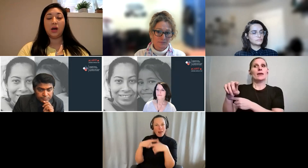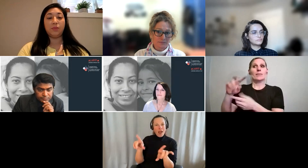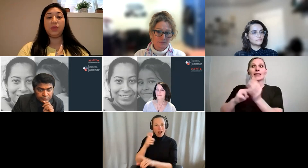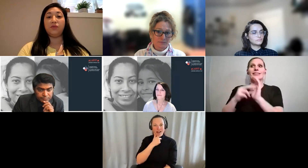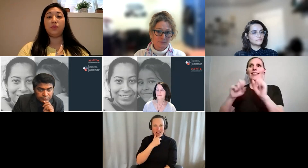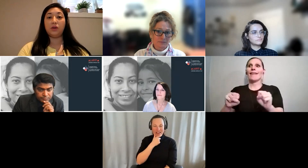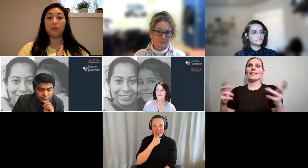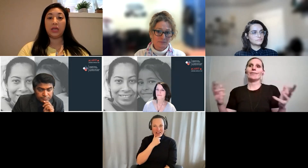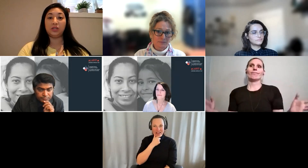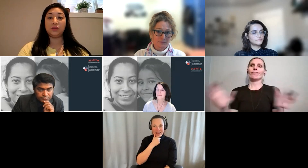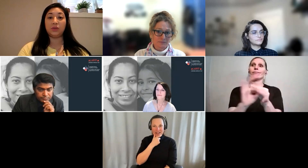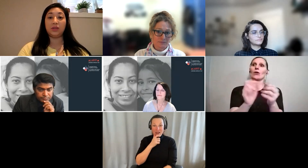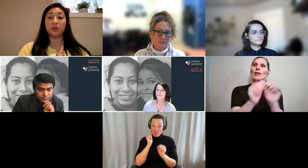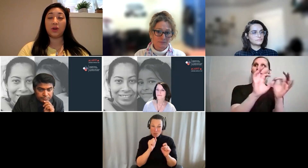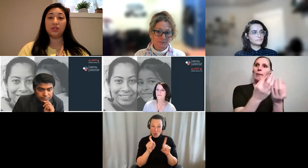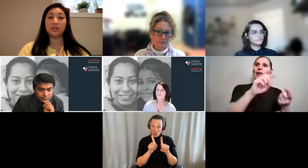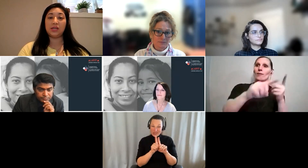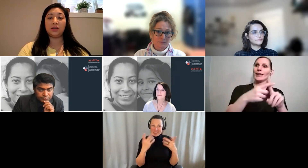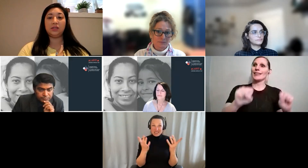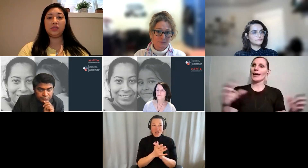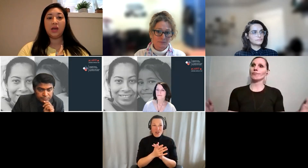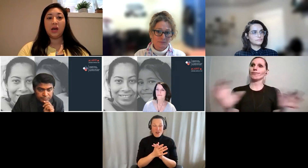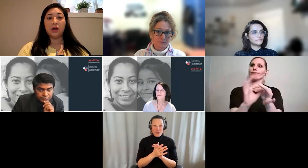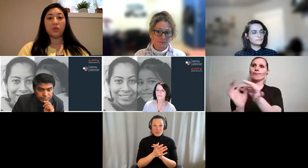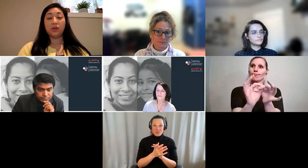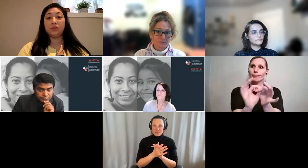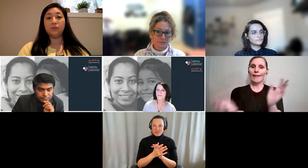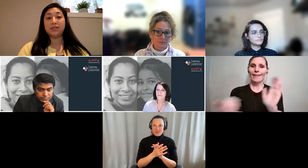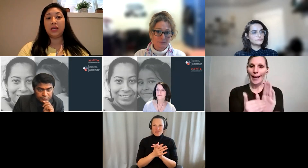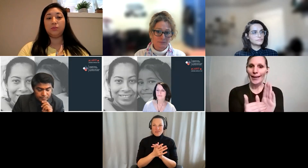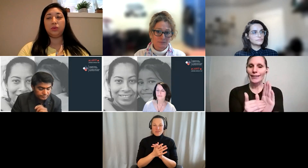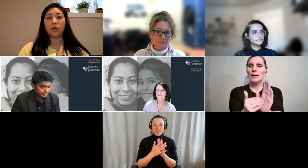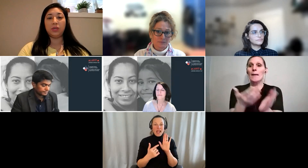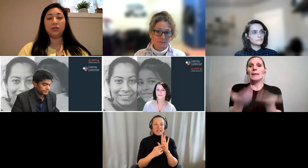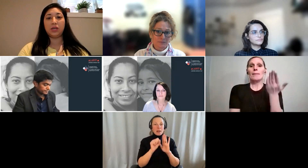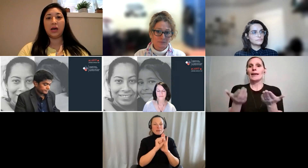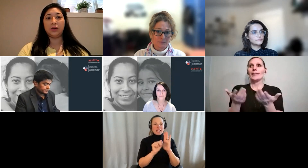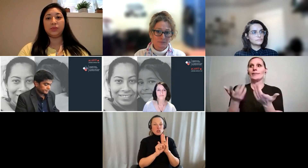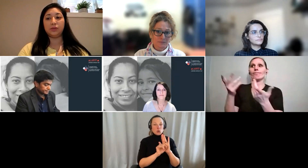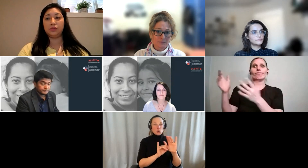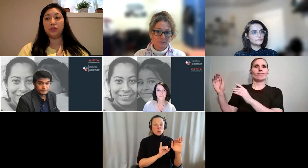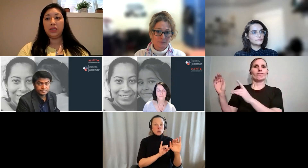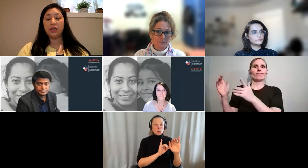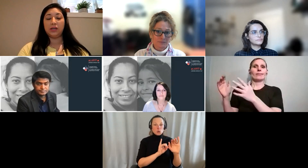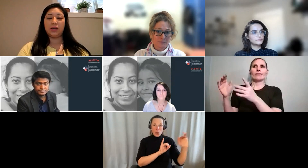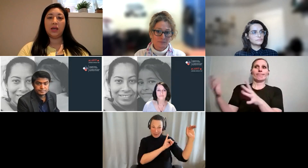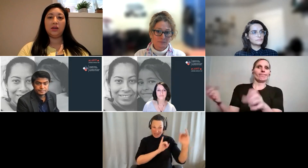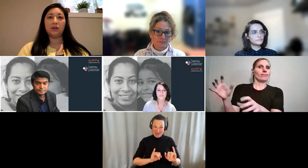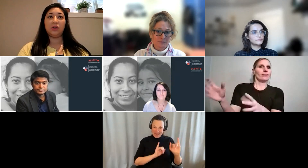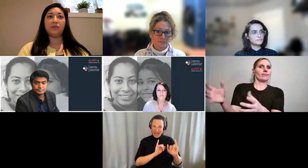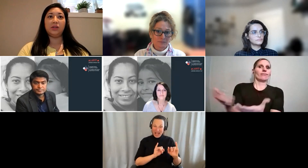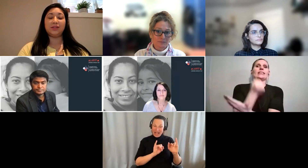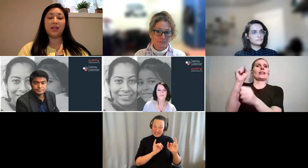des bien-aimés, d'éviter les complications avec les statuts d'immigration ou même maintenir un rendez-vous.